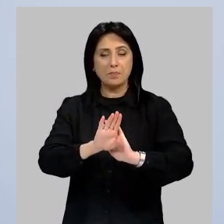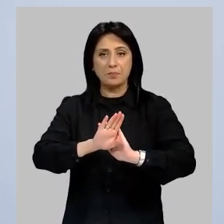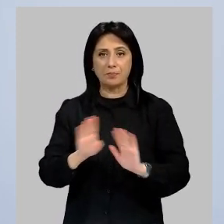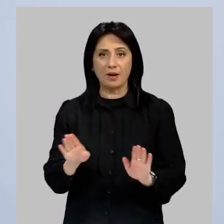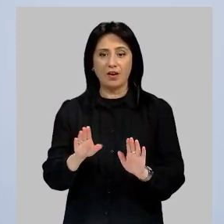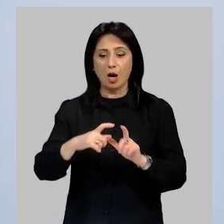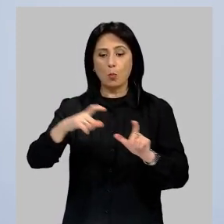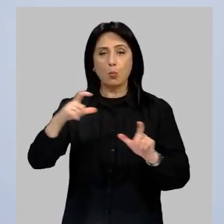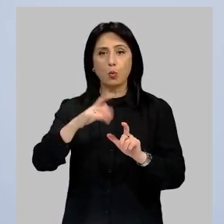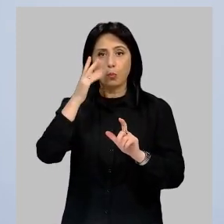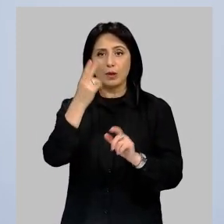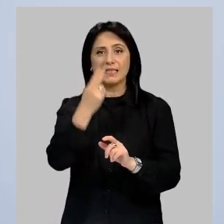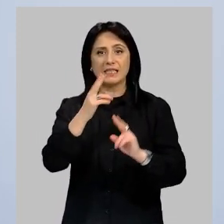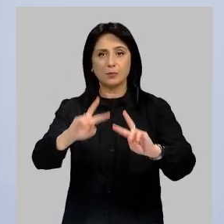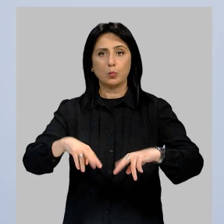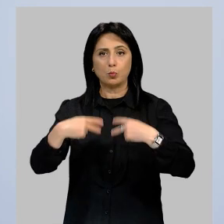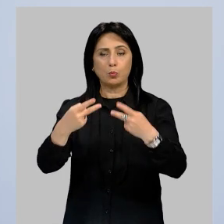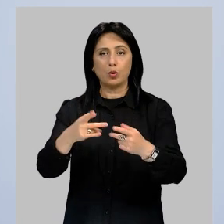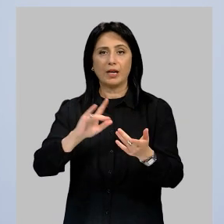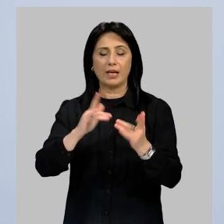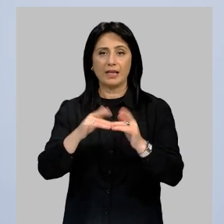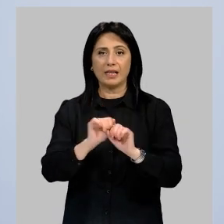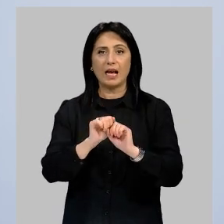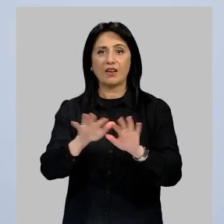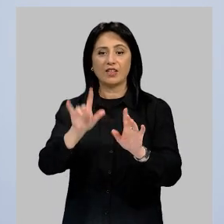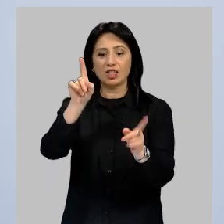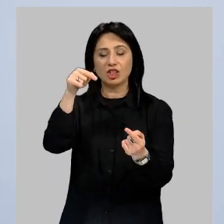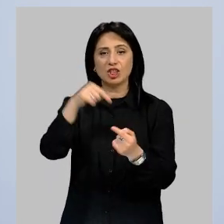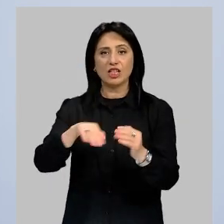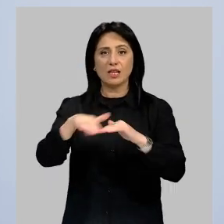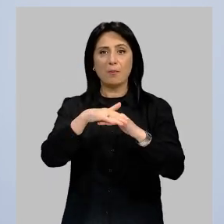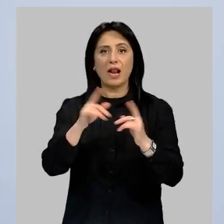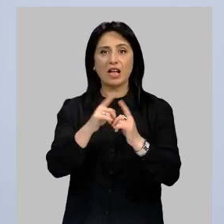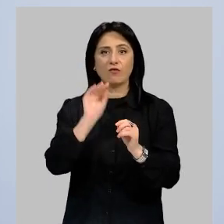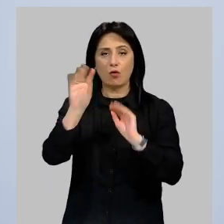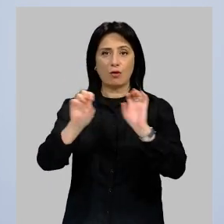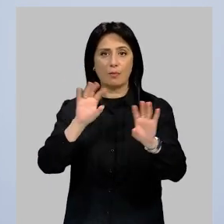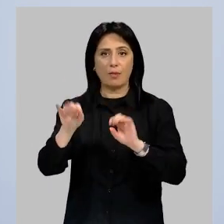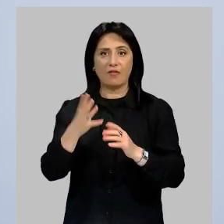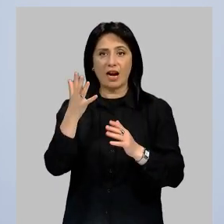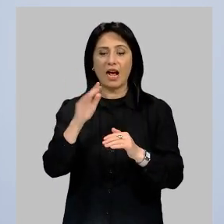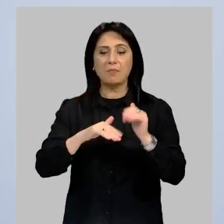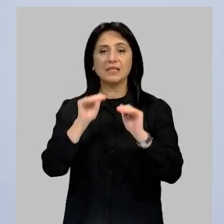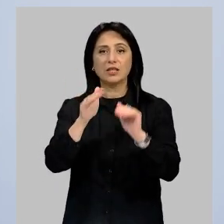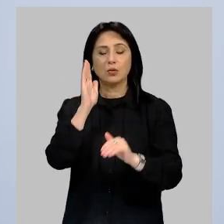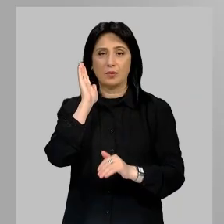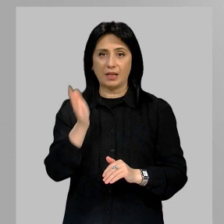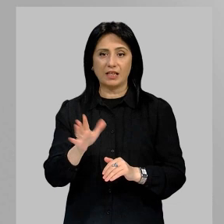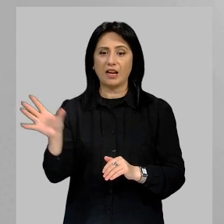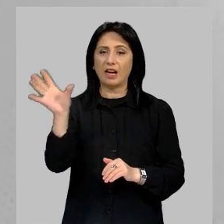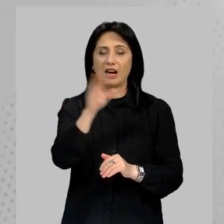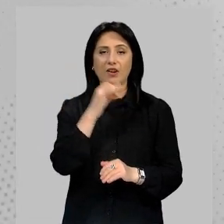გაციფრულდება. Ინტერნეტ სივრცეში შესაბამის პლატფორმაზე აითვირთება და ხელმისაწვდომი იქნება ყველა დაინტერესებული